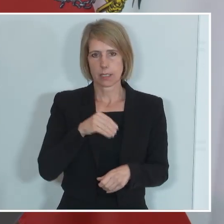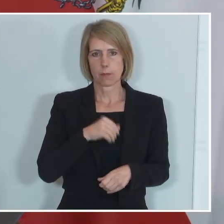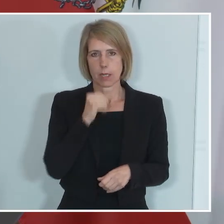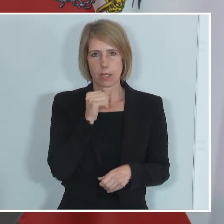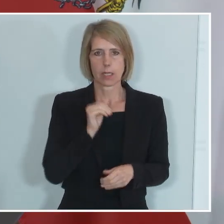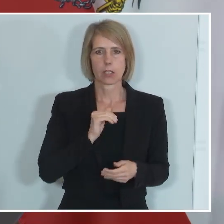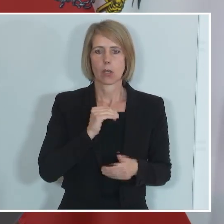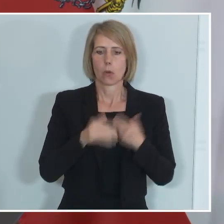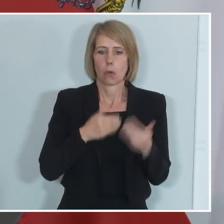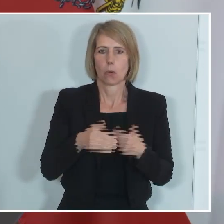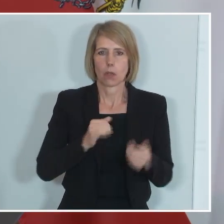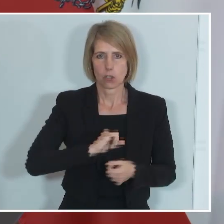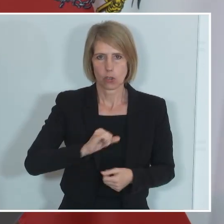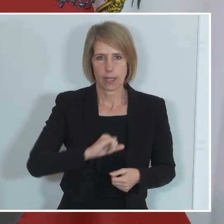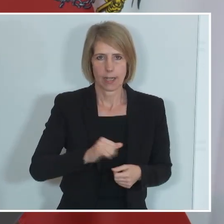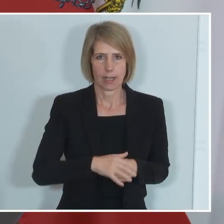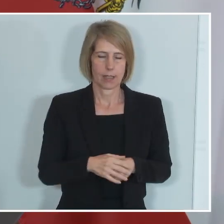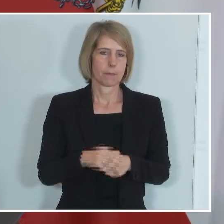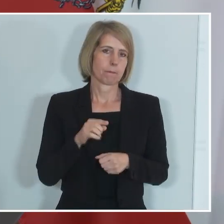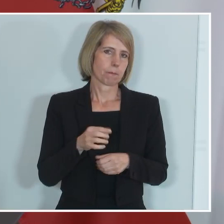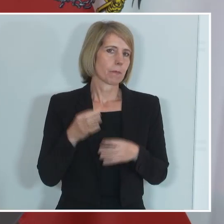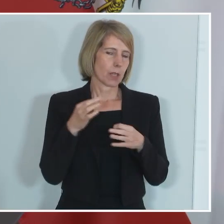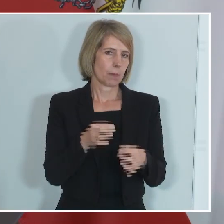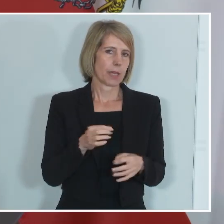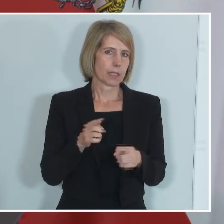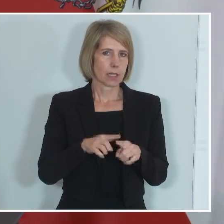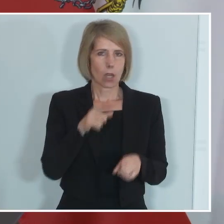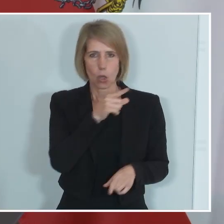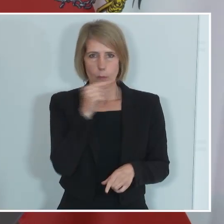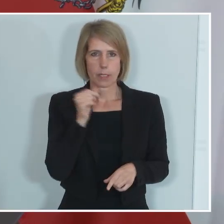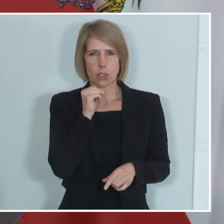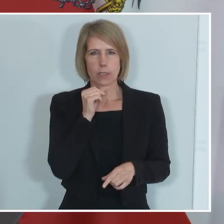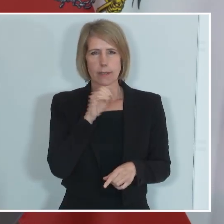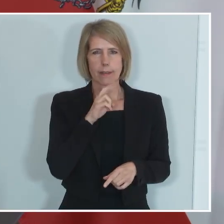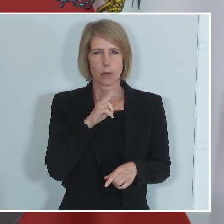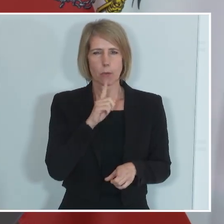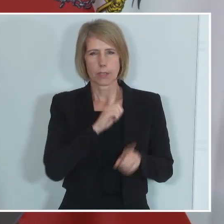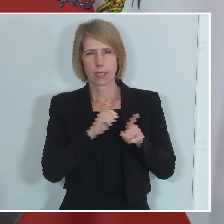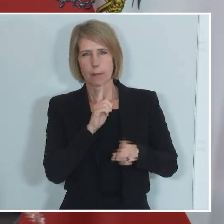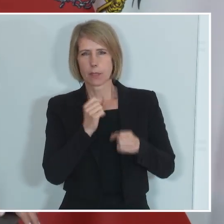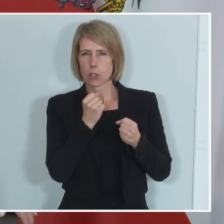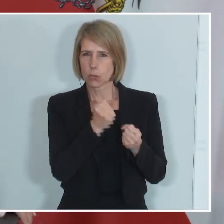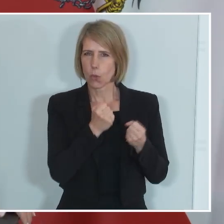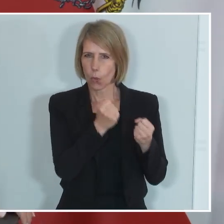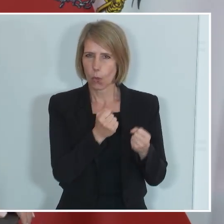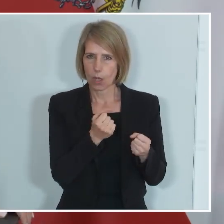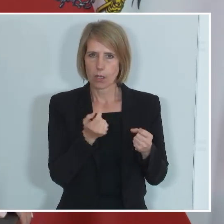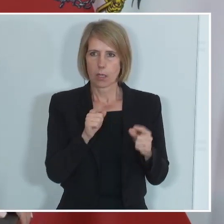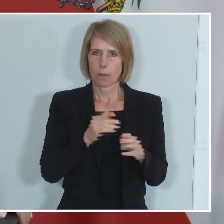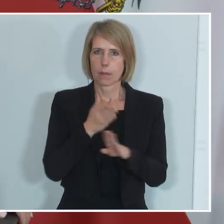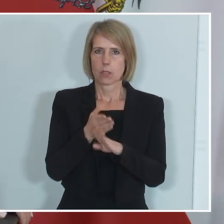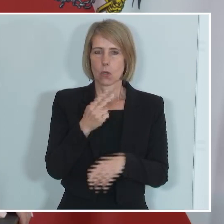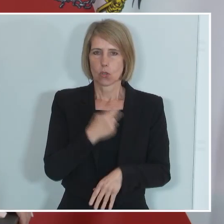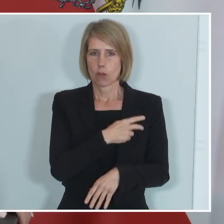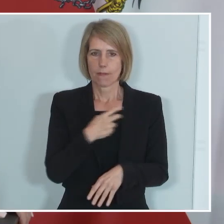übergehen. Und das wäre dann, glaube ich, auch ein Beitrag, dass die Menschen nicht zu EU-skeptisch sind. Zum angeblichen Besuch in der Schweiz muss ich sagen, den haben wir